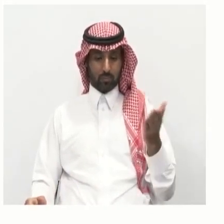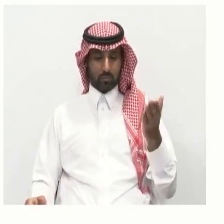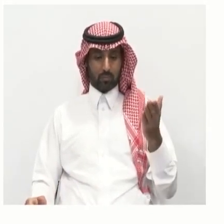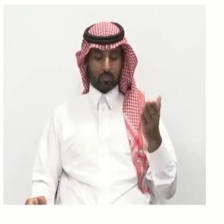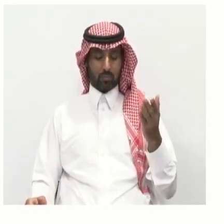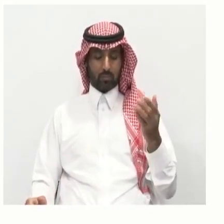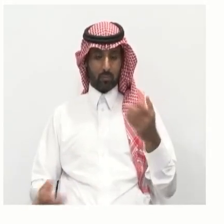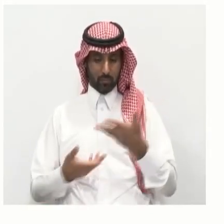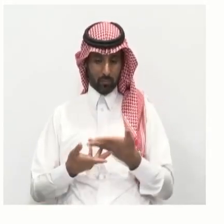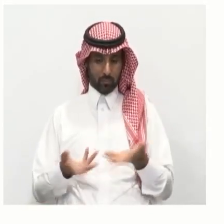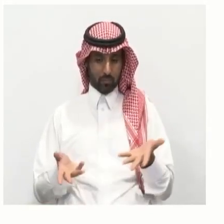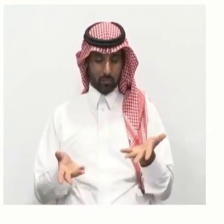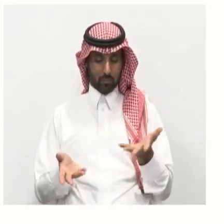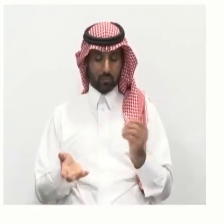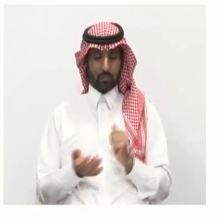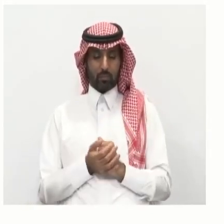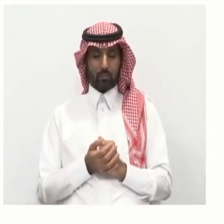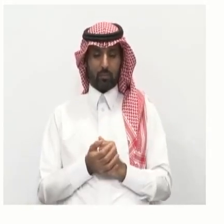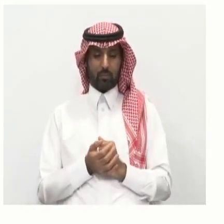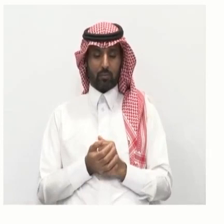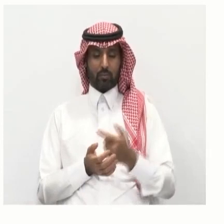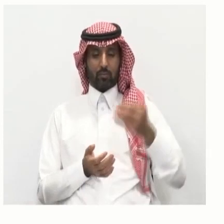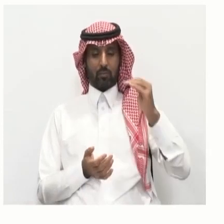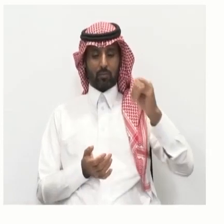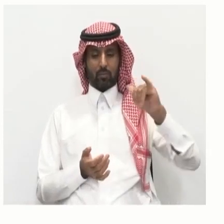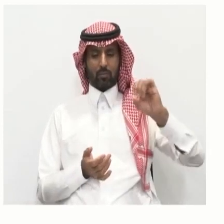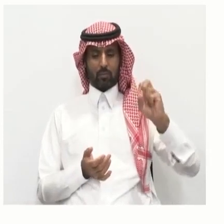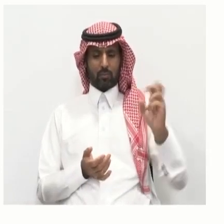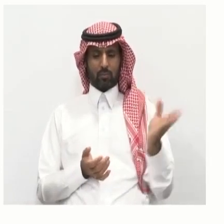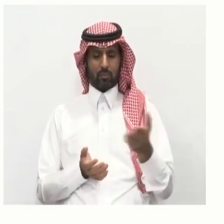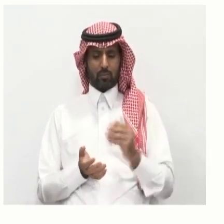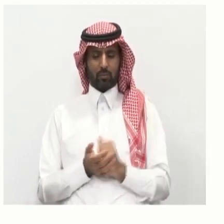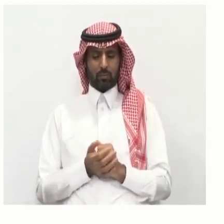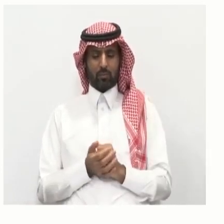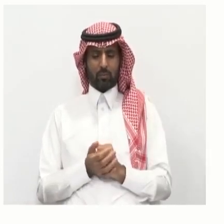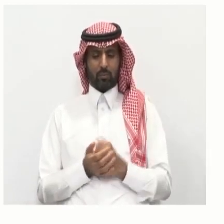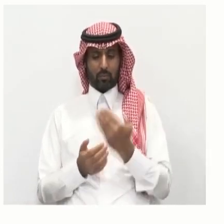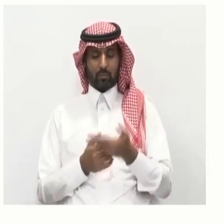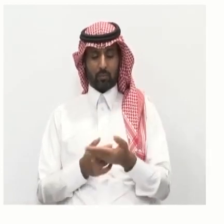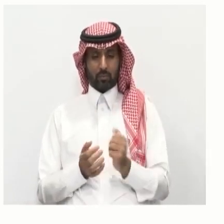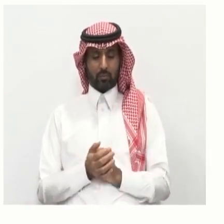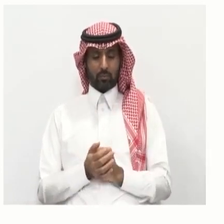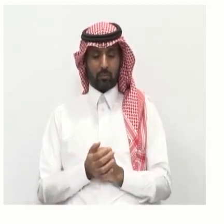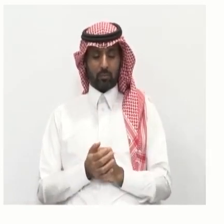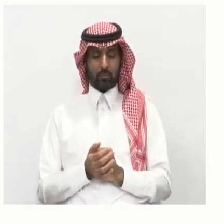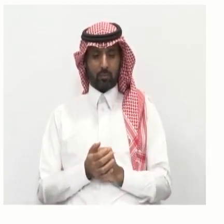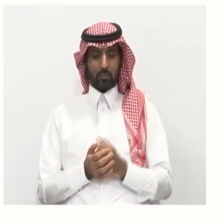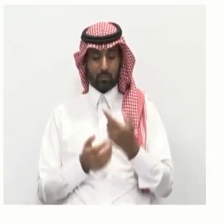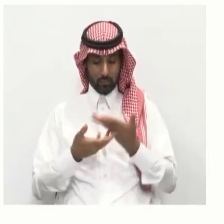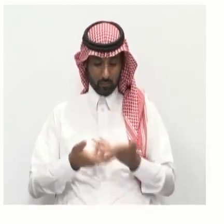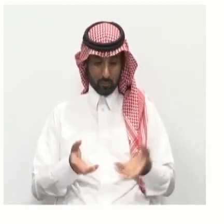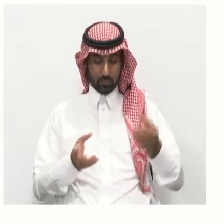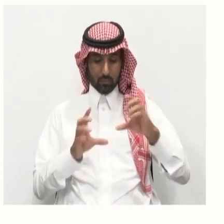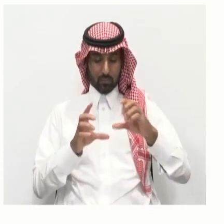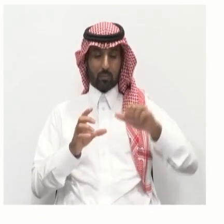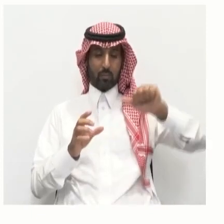ال صيغه مين صيغه حمض الهيدروكلوريك او كلوريد الهيدروجين ك لاحظ انه معطيك